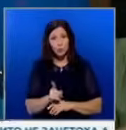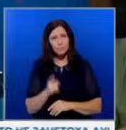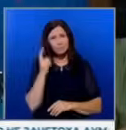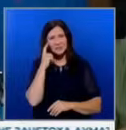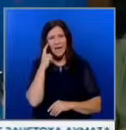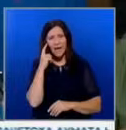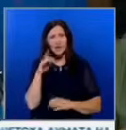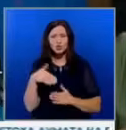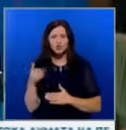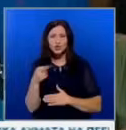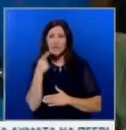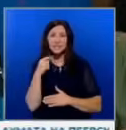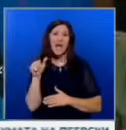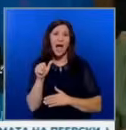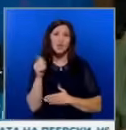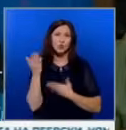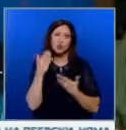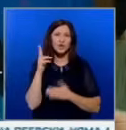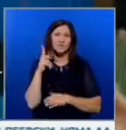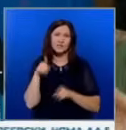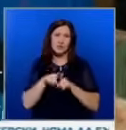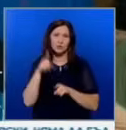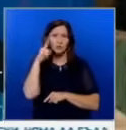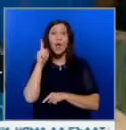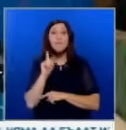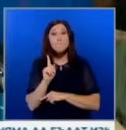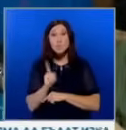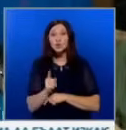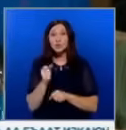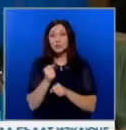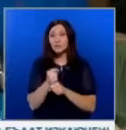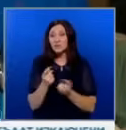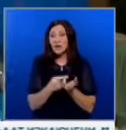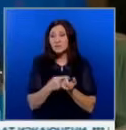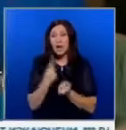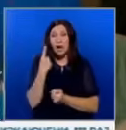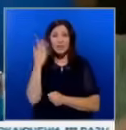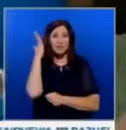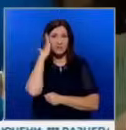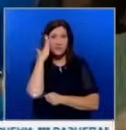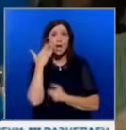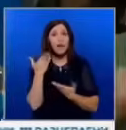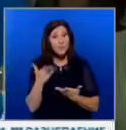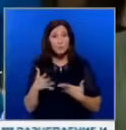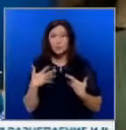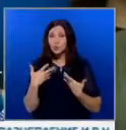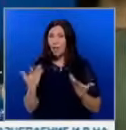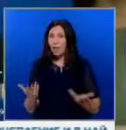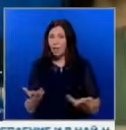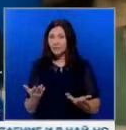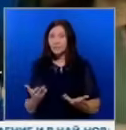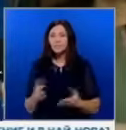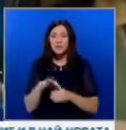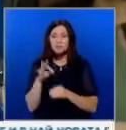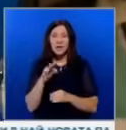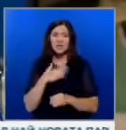знаеха чужди езици, а ни учи във Франция, както знаете, можеха да се реализират във всяка една държава, където пожелаеха,